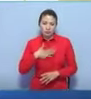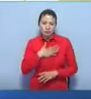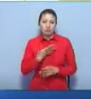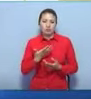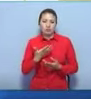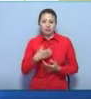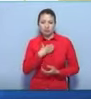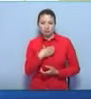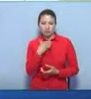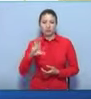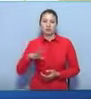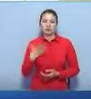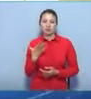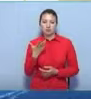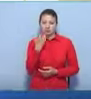қорыққан, сондай